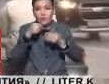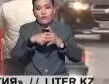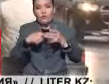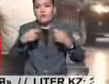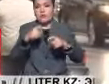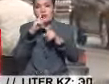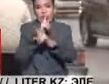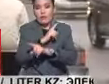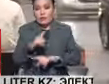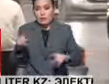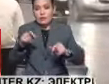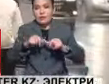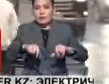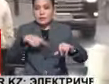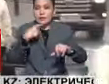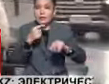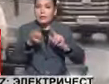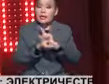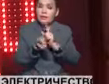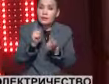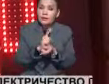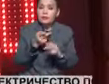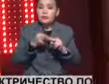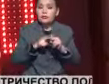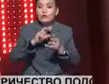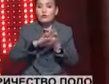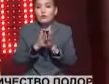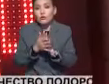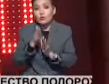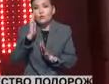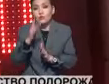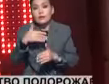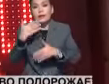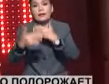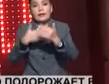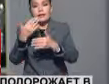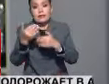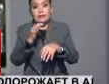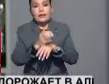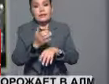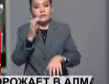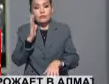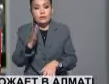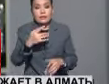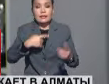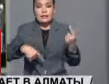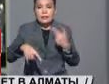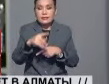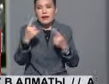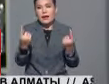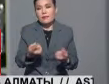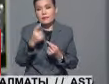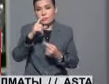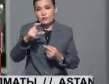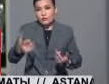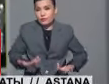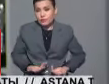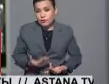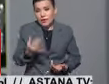рынок, убеждает эксперт. Напротив, сложившаяся ситуация будет стимулировать экспортеров. Наших, для обычных жителей, это